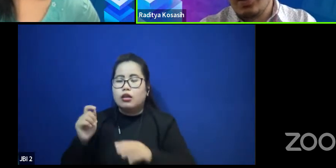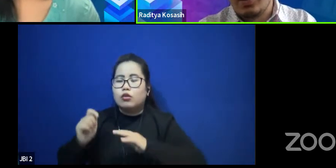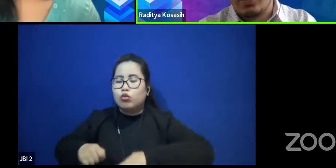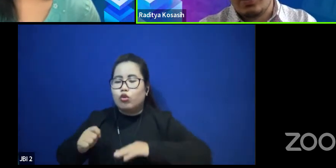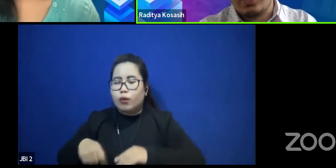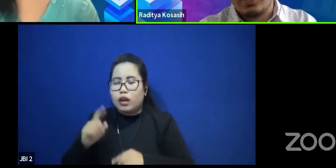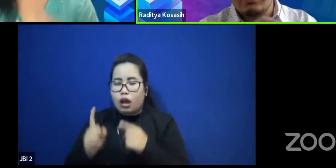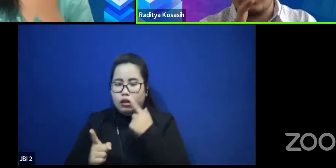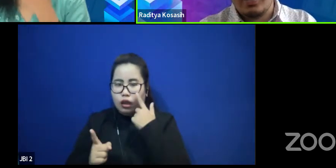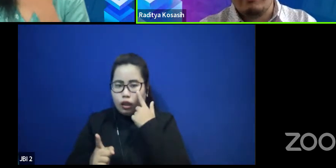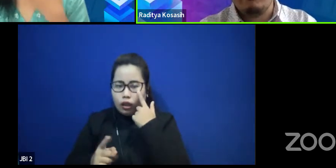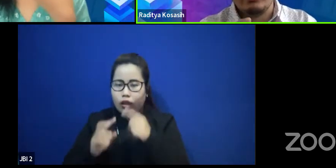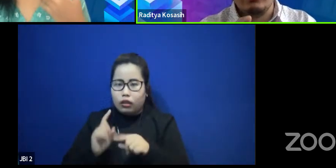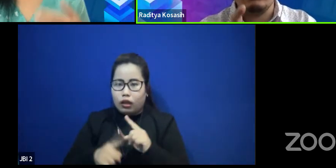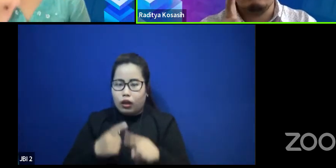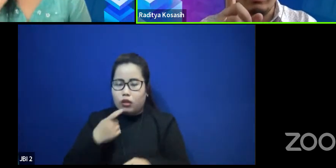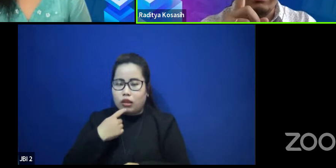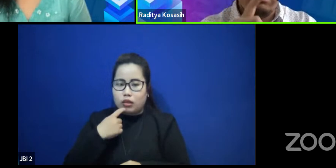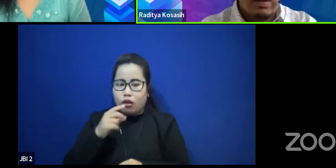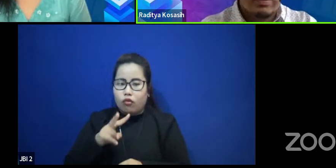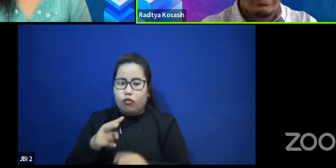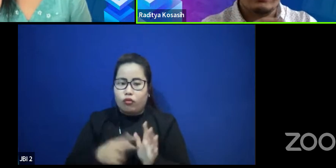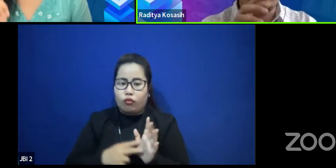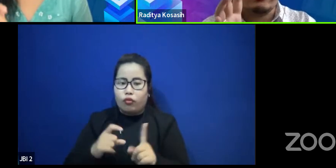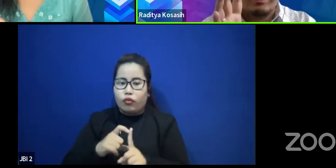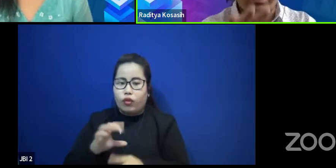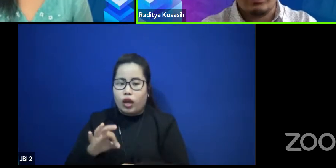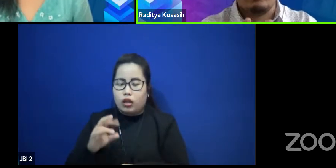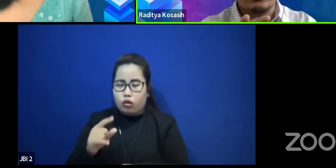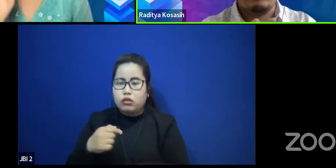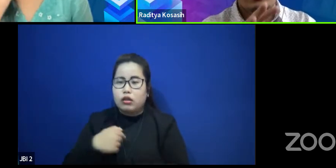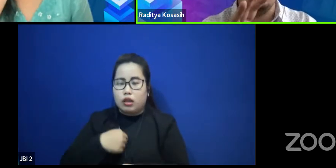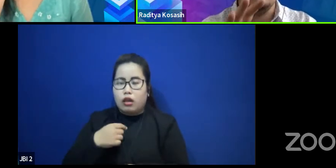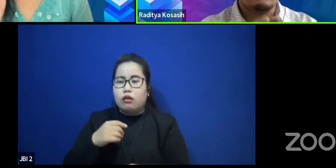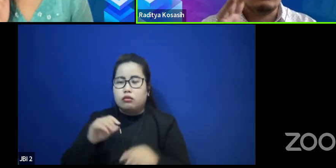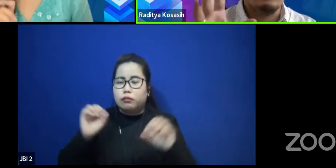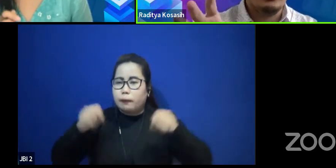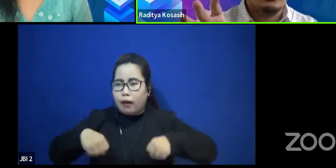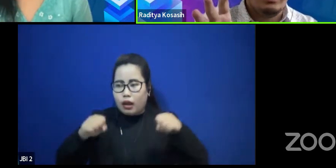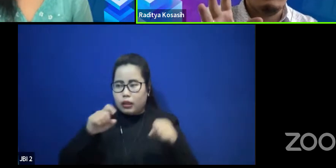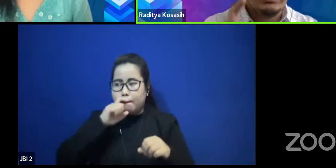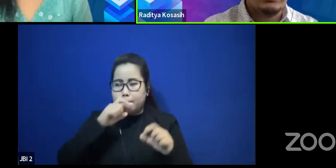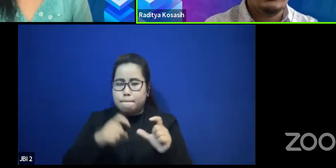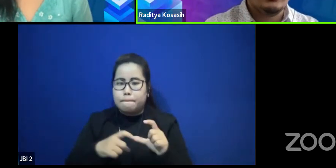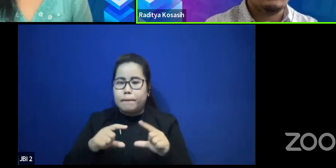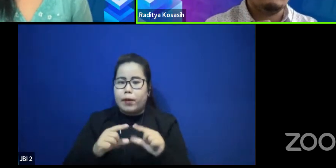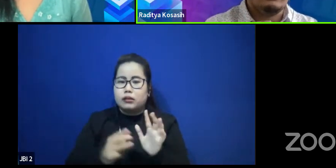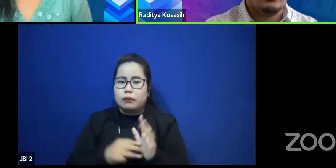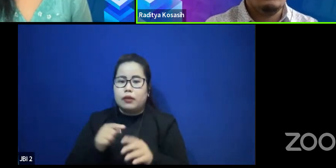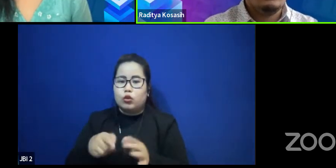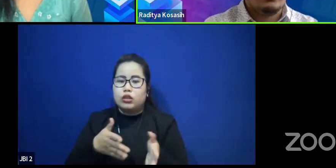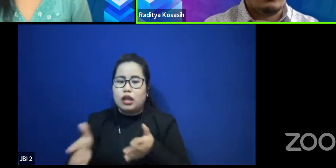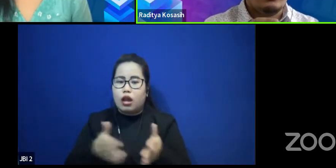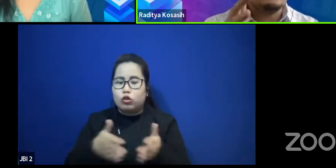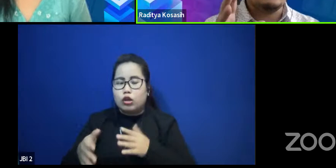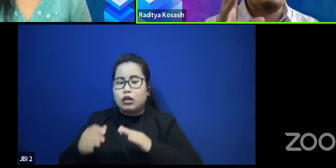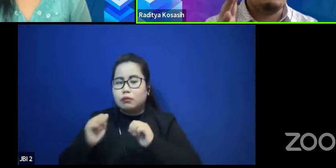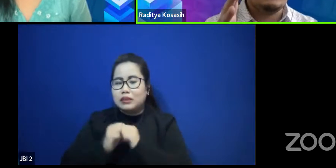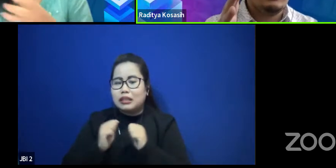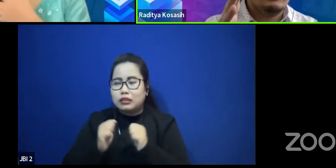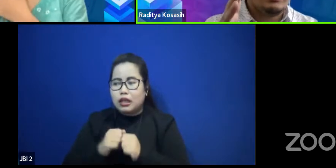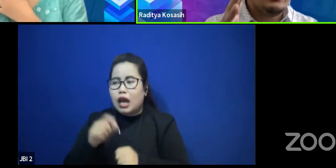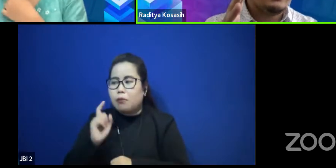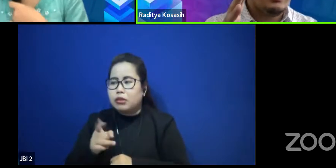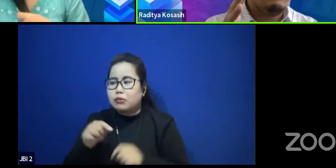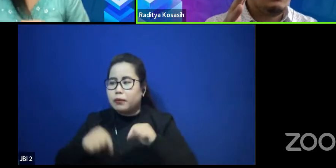nya juga lalu kelalaian vendor juga lagi-lagi saya sepakat dengan pasien itu diatur dalam perjanjian gitu ya ini